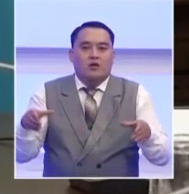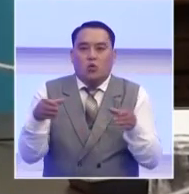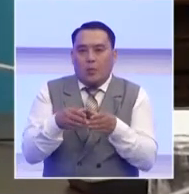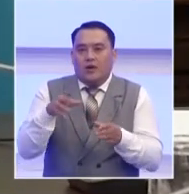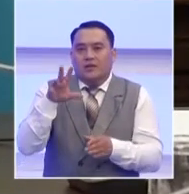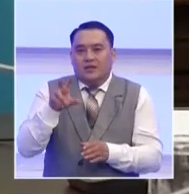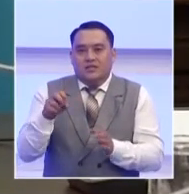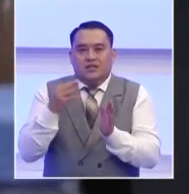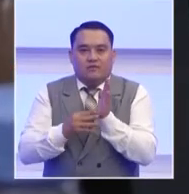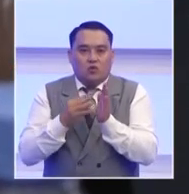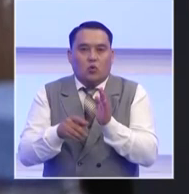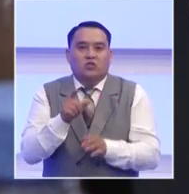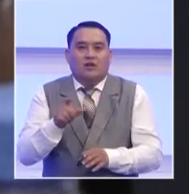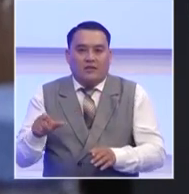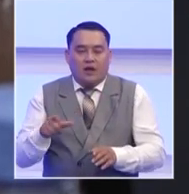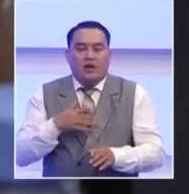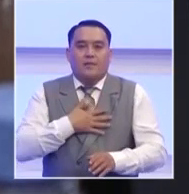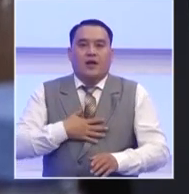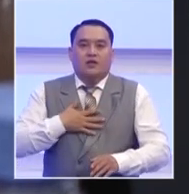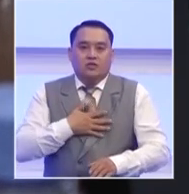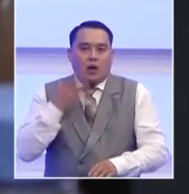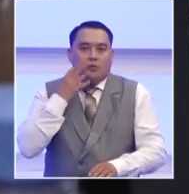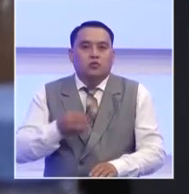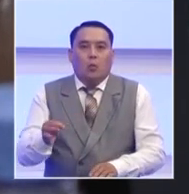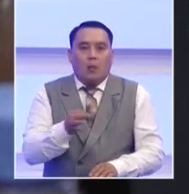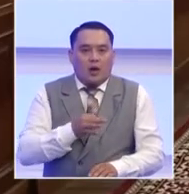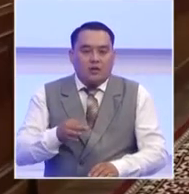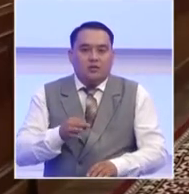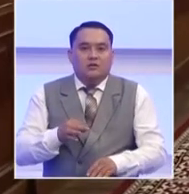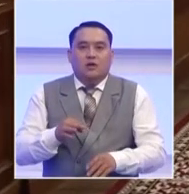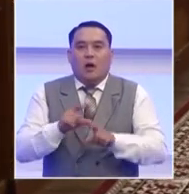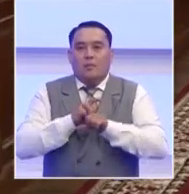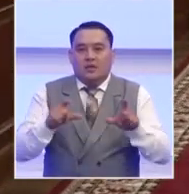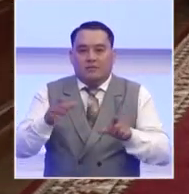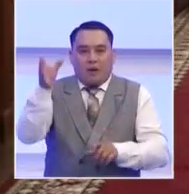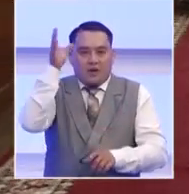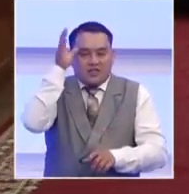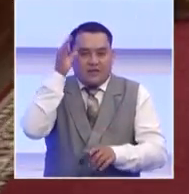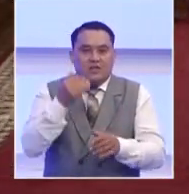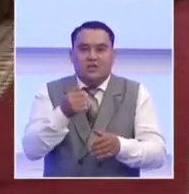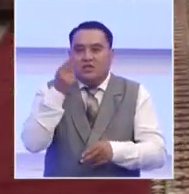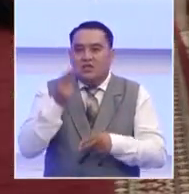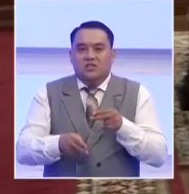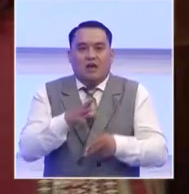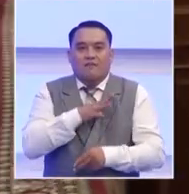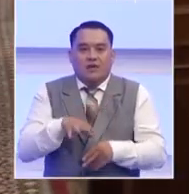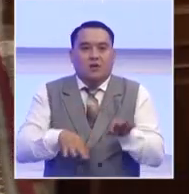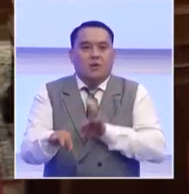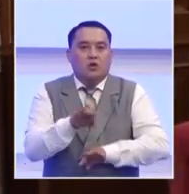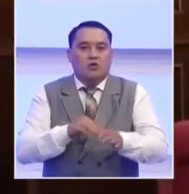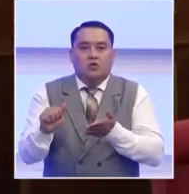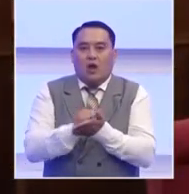задействовано 390 человек. Но озабоченность главы Алматинской области вызывает состояние дел с объектами образования. До сих пор не завершены разработки ПСД